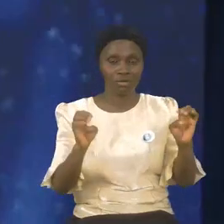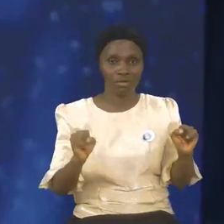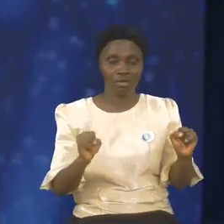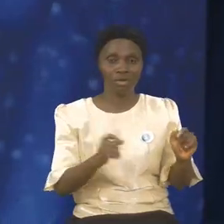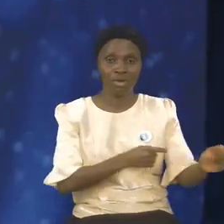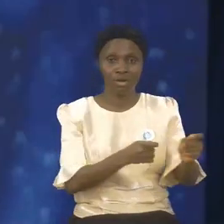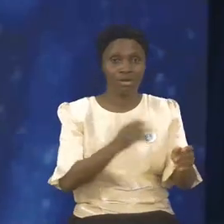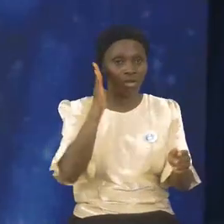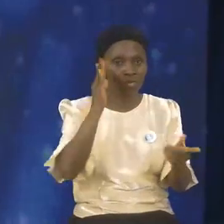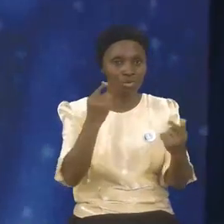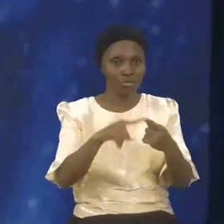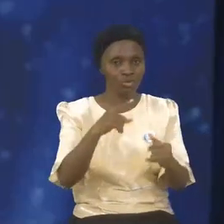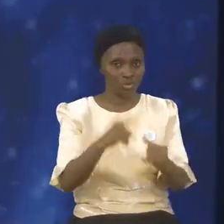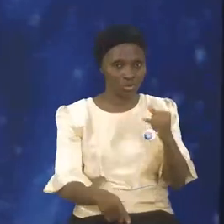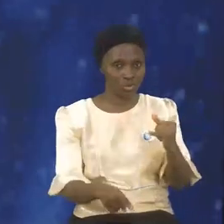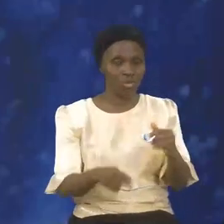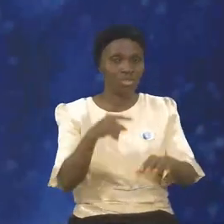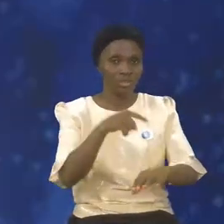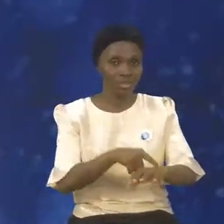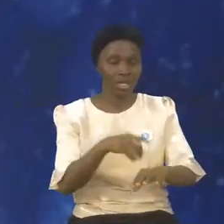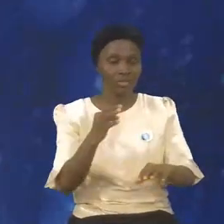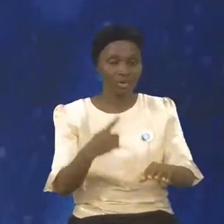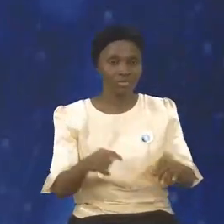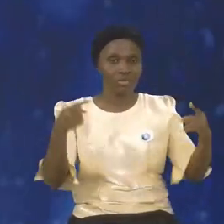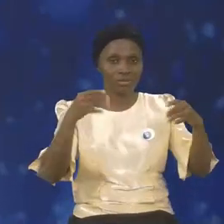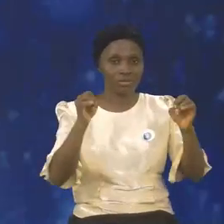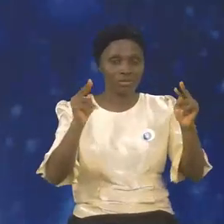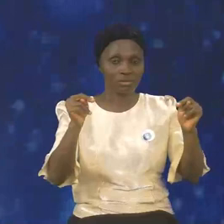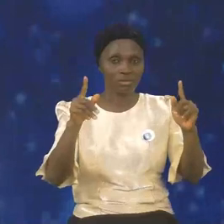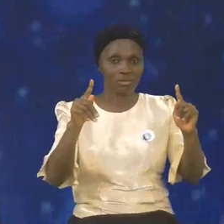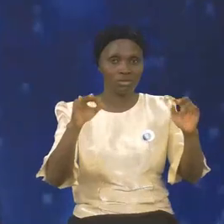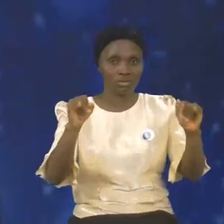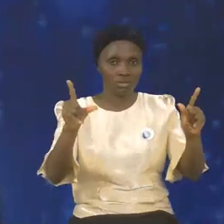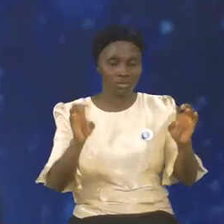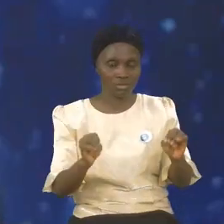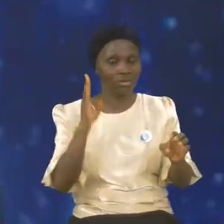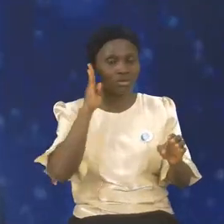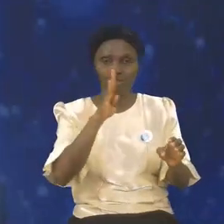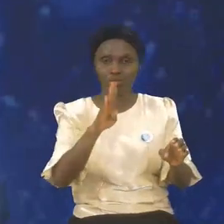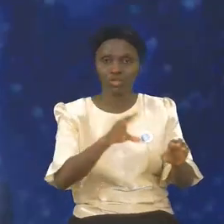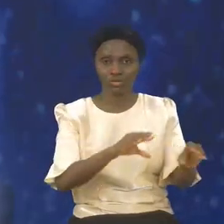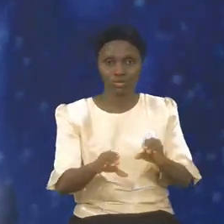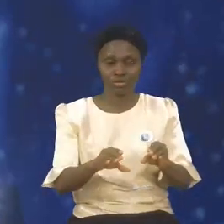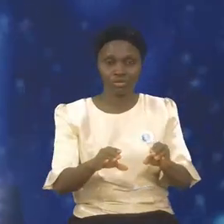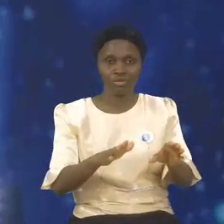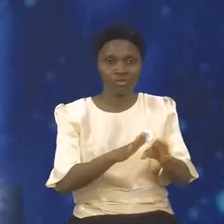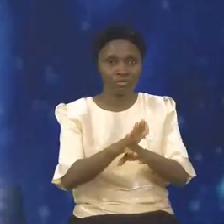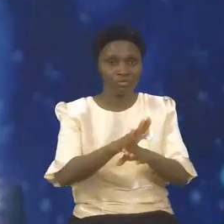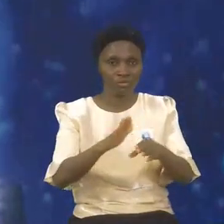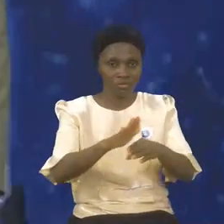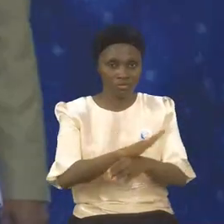ces royaumes alors le temps des païens ou bien des nations aura préféré